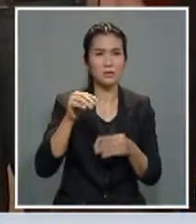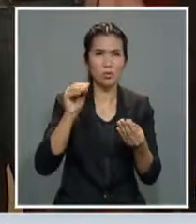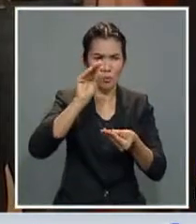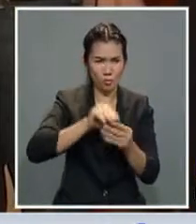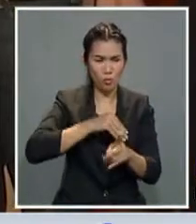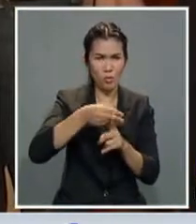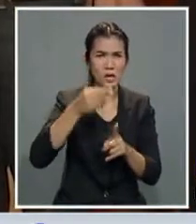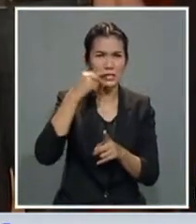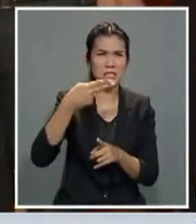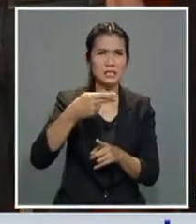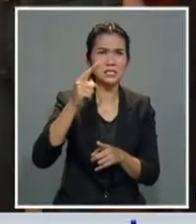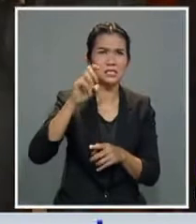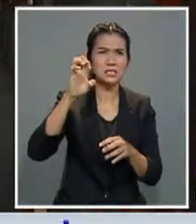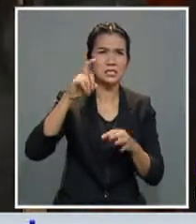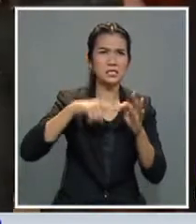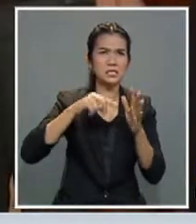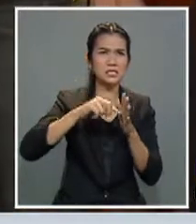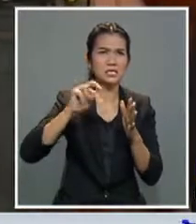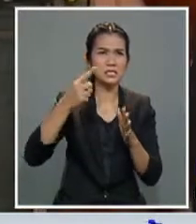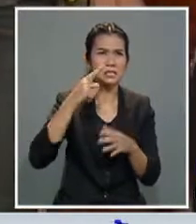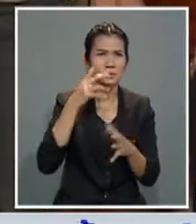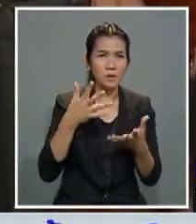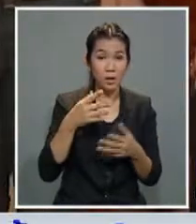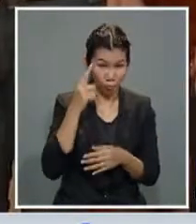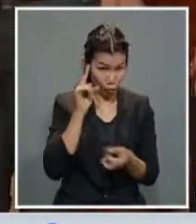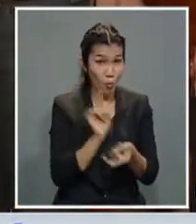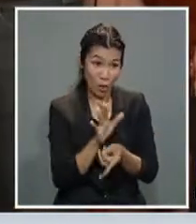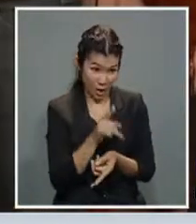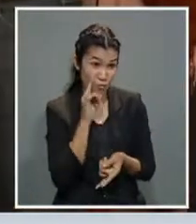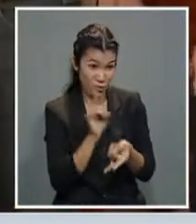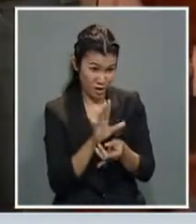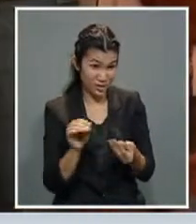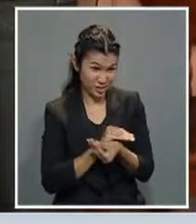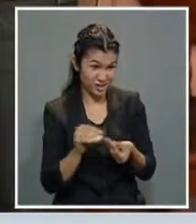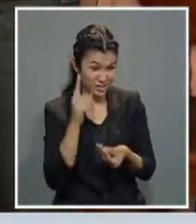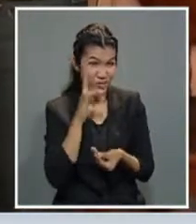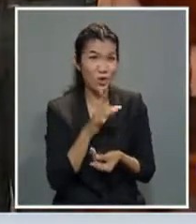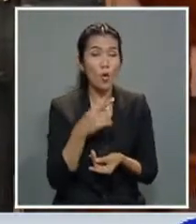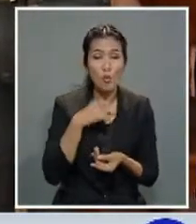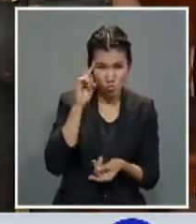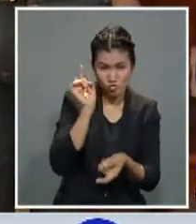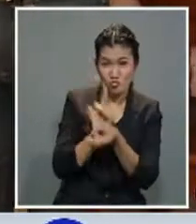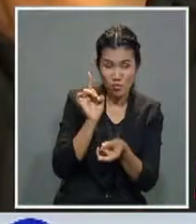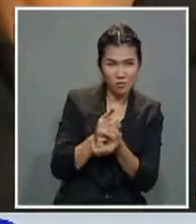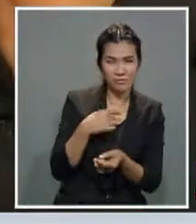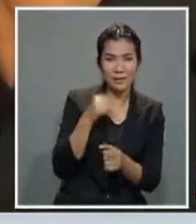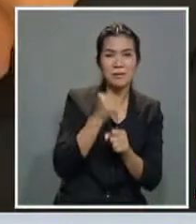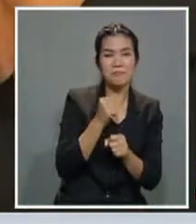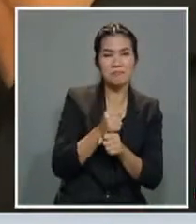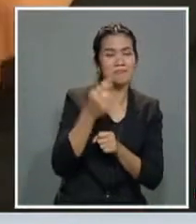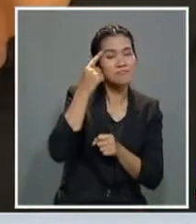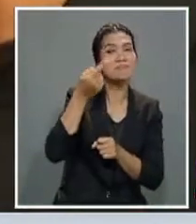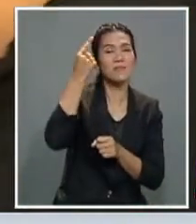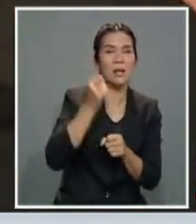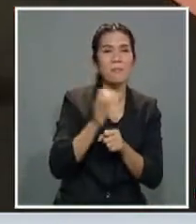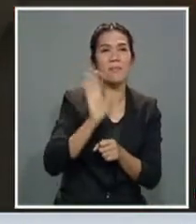งจะทำ จริงเหรอท่านผู้ใหญ่ไม่เคยรู้จักกล้วยฉิงเหรอท่านผู้ใหญ ่รู้จักครับแต่ว่าเราไม่ทำผลิตภัณฑ์ตัวนั้นขึ้นมา